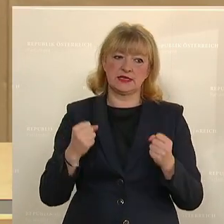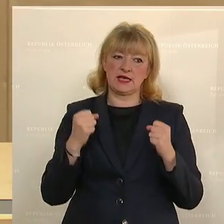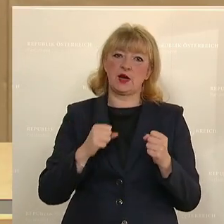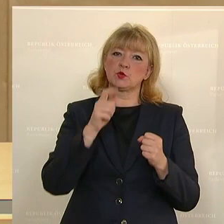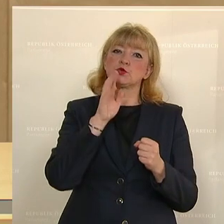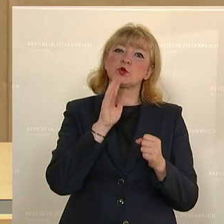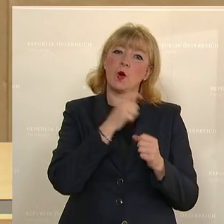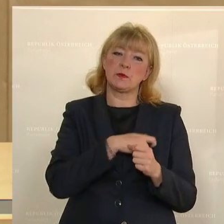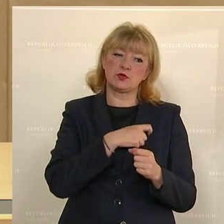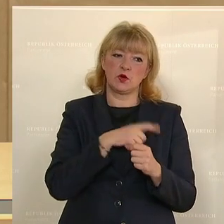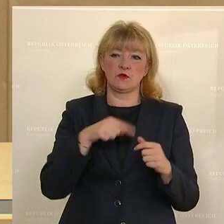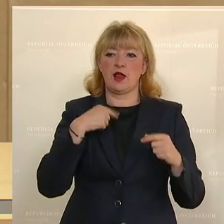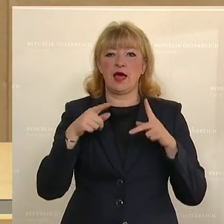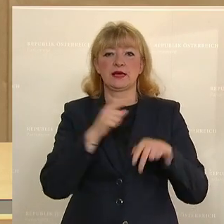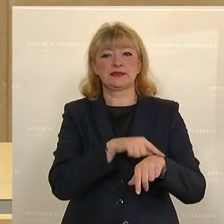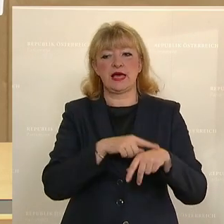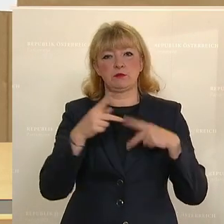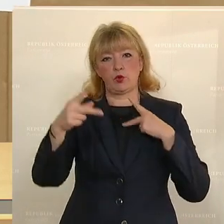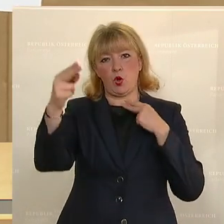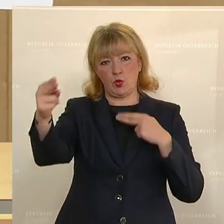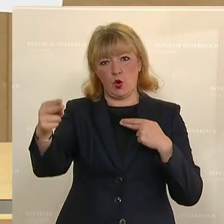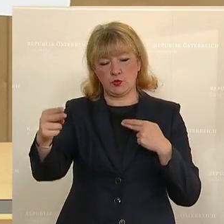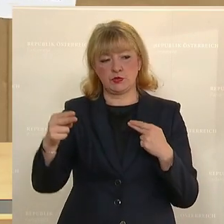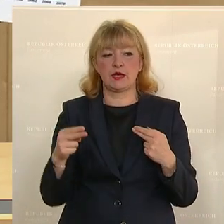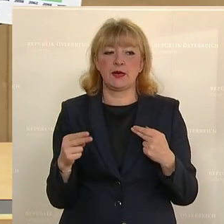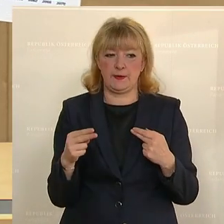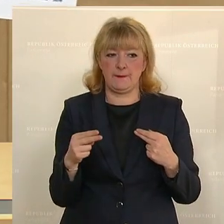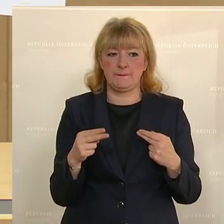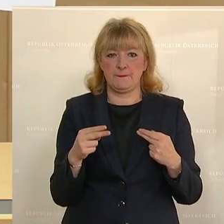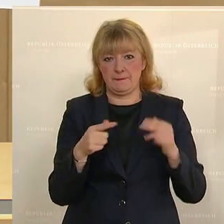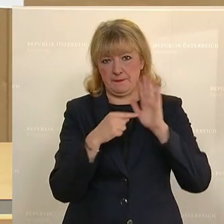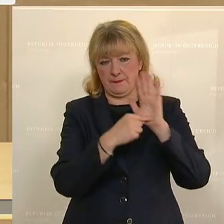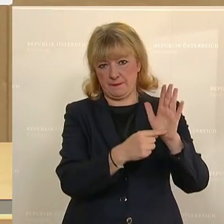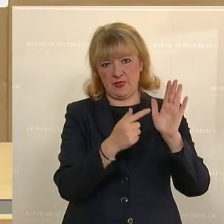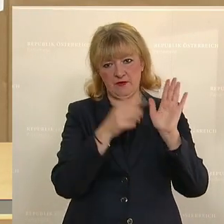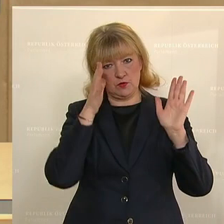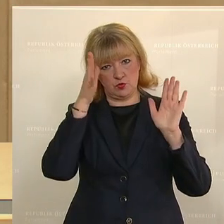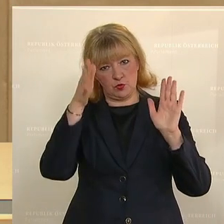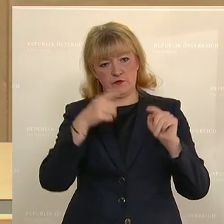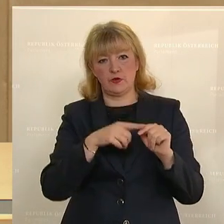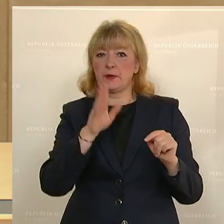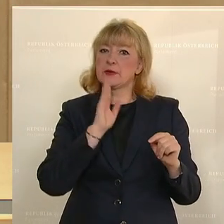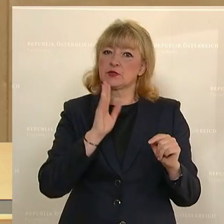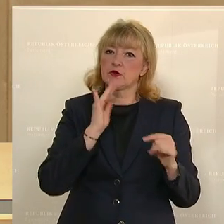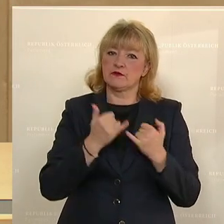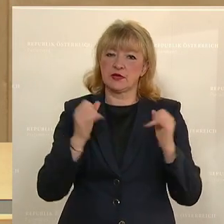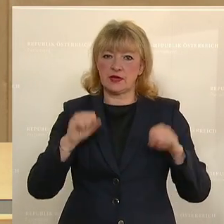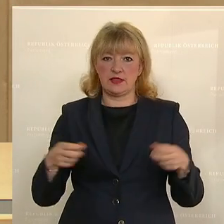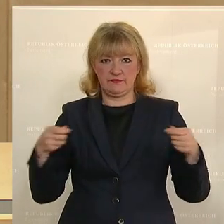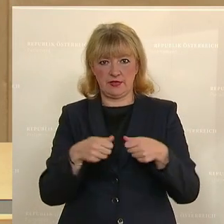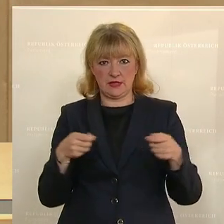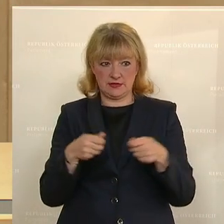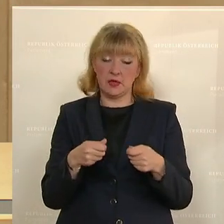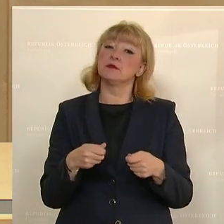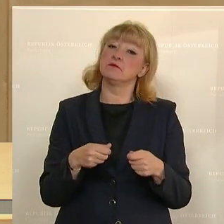Alterssicherungskommission in ihrer Langzeitprognose praktisch projiziert in die Zukunft, ob die Pensionen finanziert werden können oder nicht,